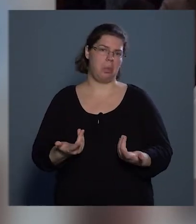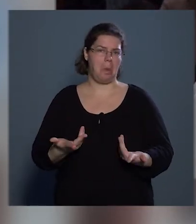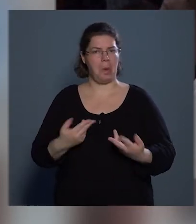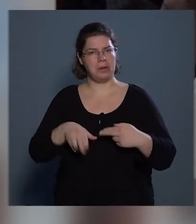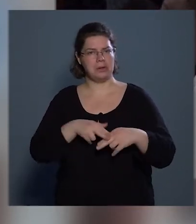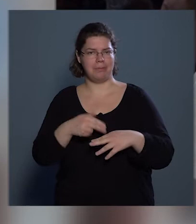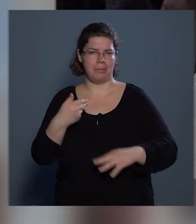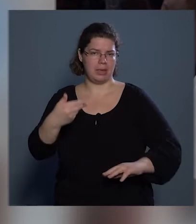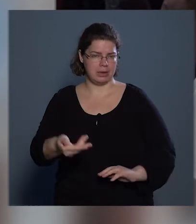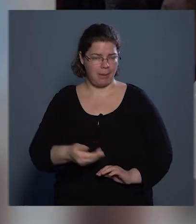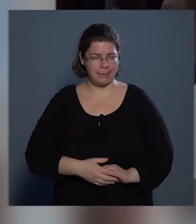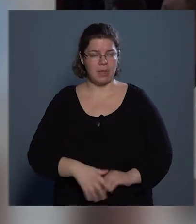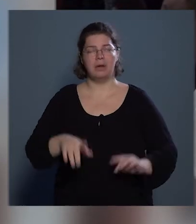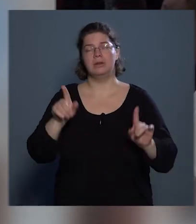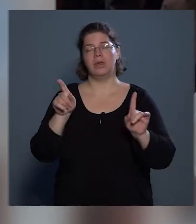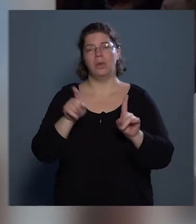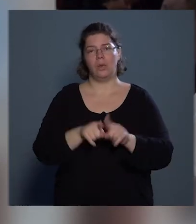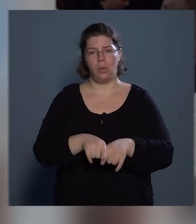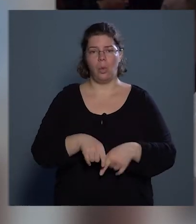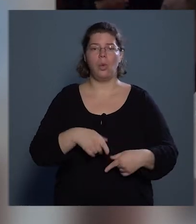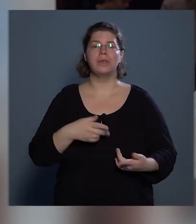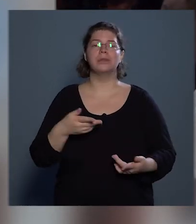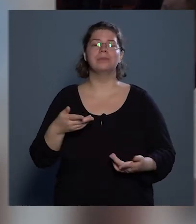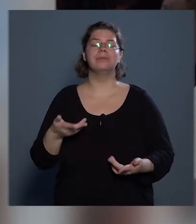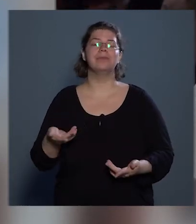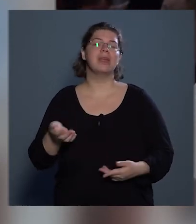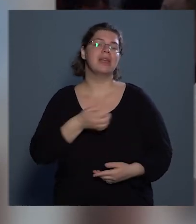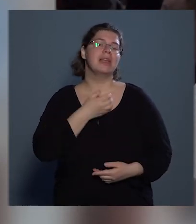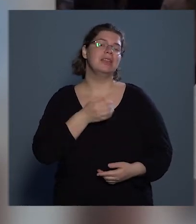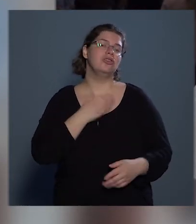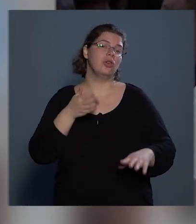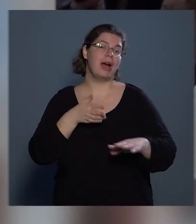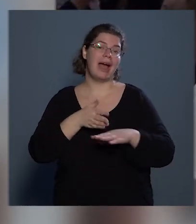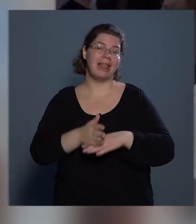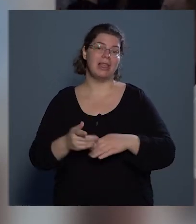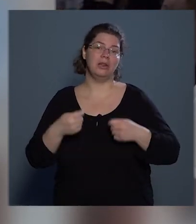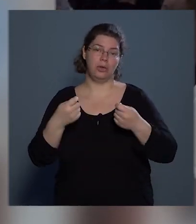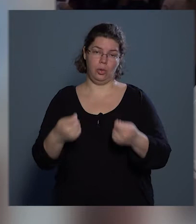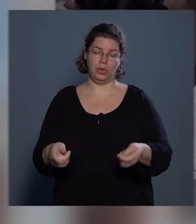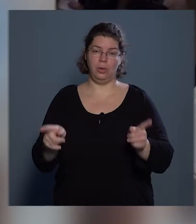kaptak, úgy az iskola által nyújtott ilyen